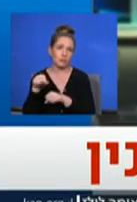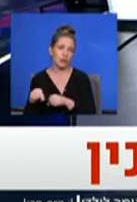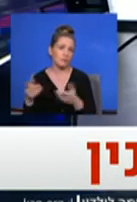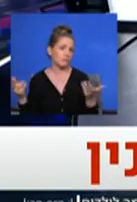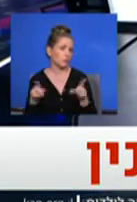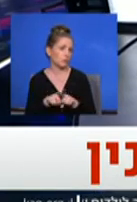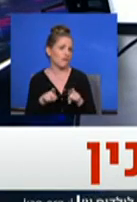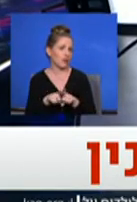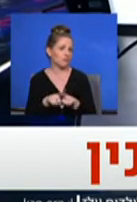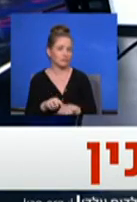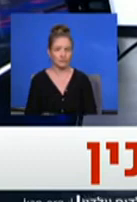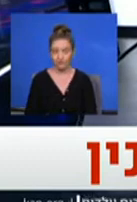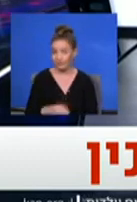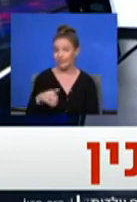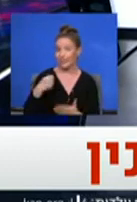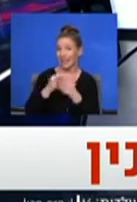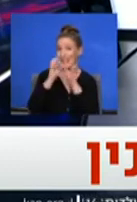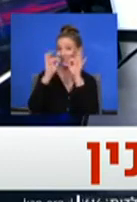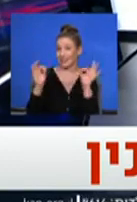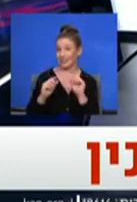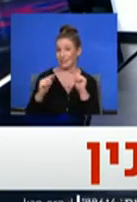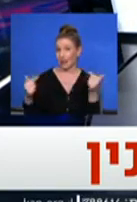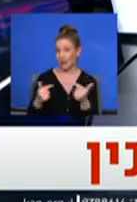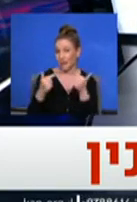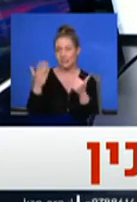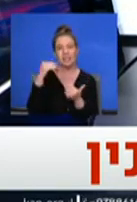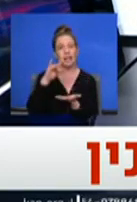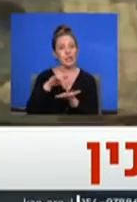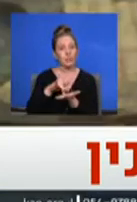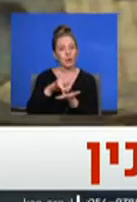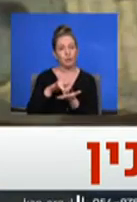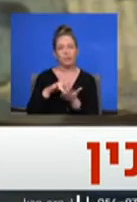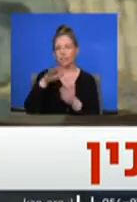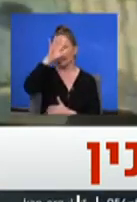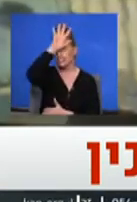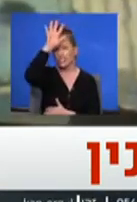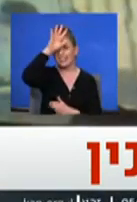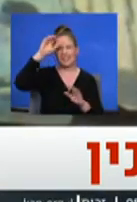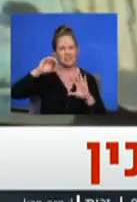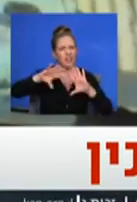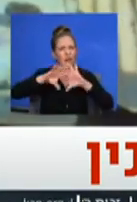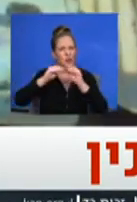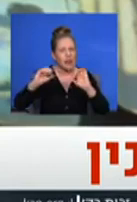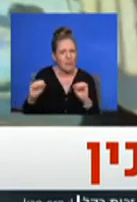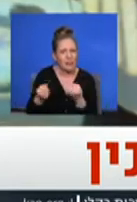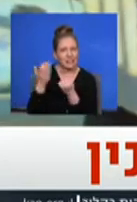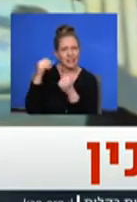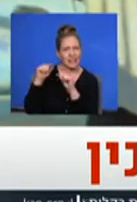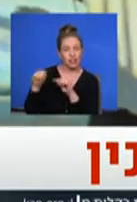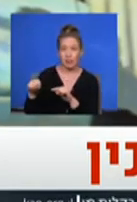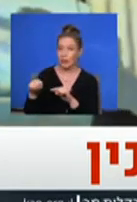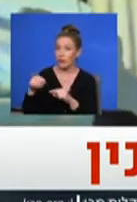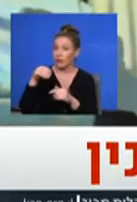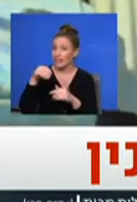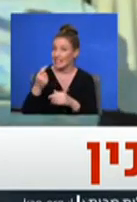לתחילת המלחמה הזאת, זה היה המקום שבו איראן ריכזה את כל המאמץ, כסף, הכוונה... כולל שיתופי פעולה לא רק בין